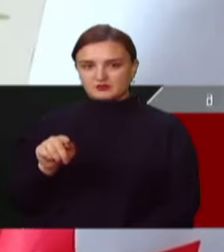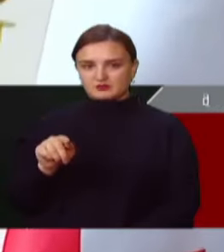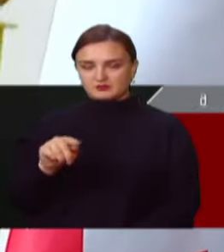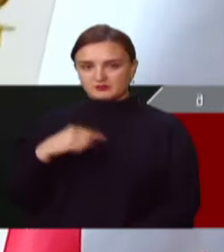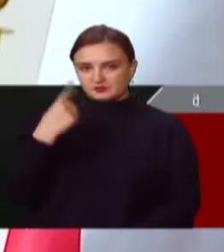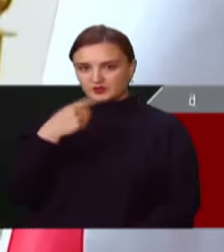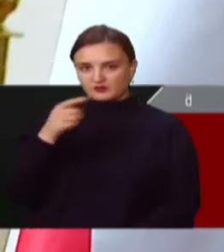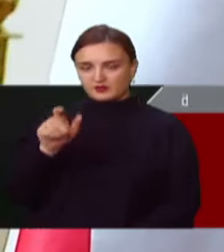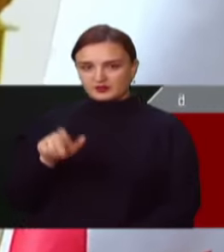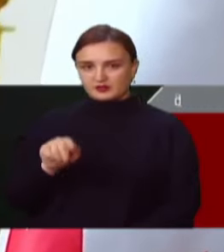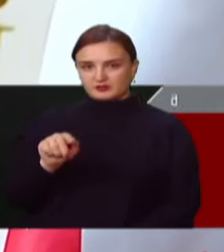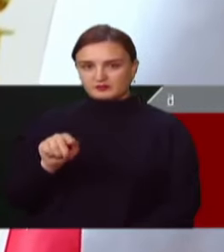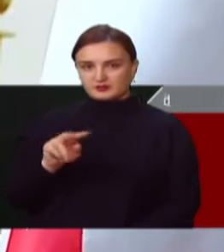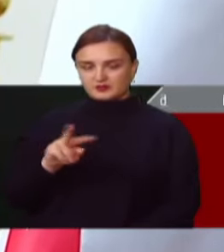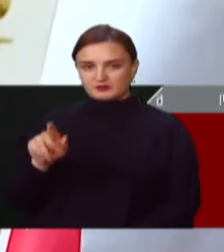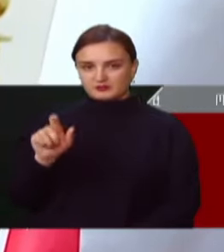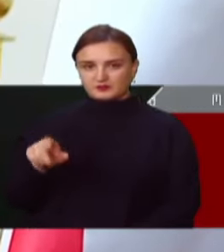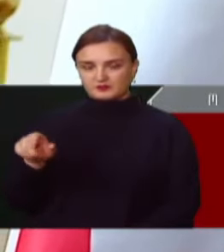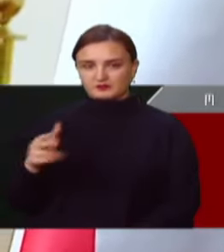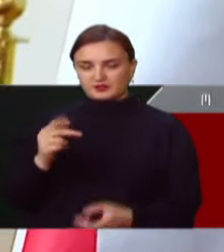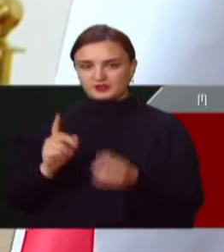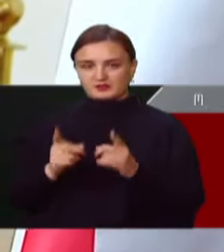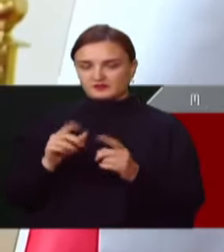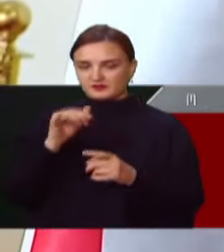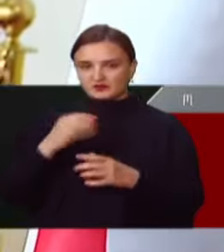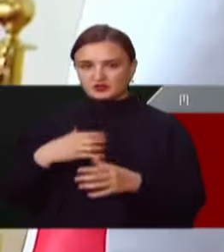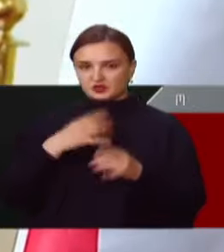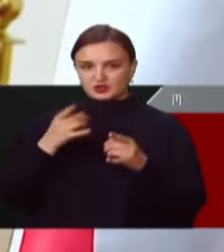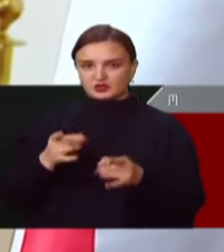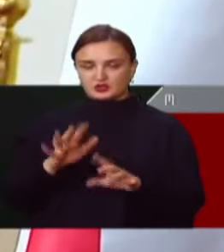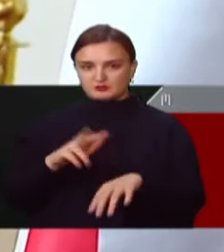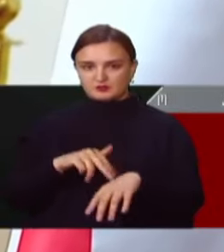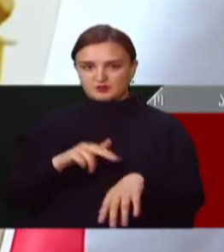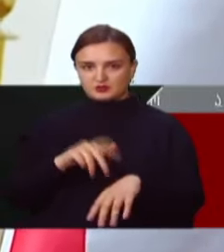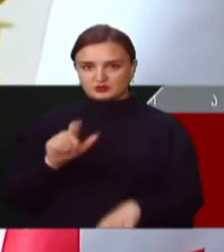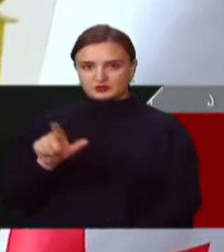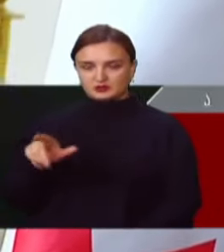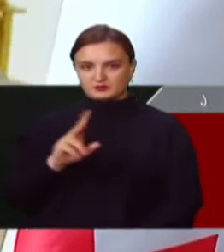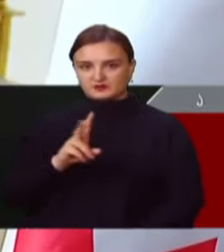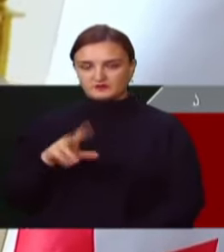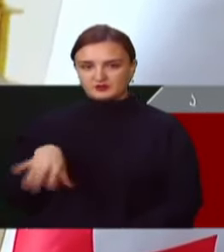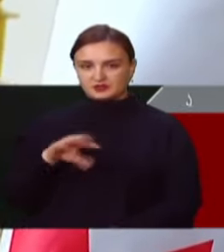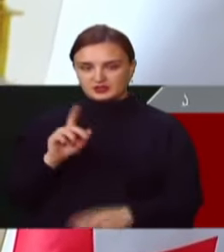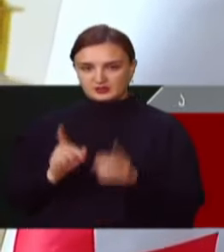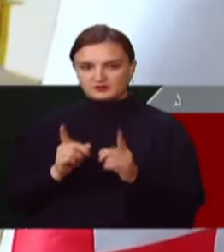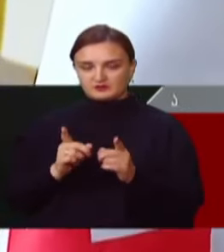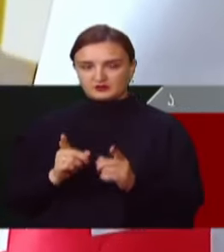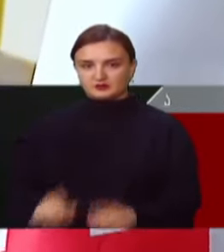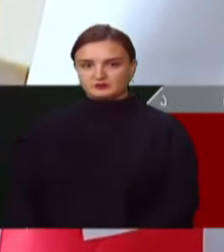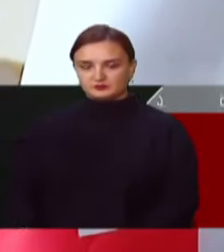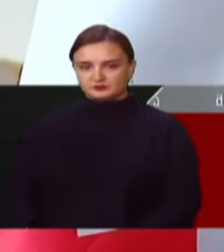ოდიოზური პიროვნებები ნამდვილად ვერ შეაშინებენ ჩვენს პოლიციელებს, რომლებიც ნამდვილად